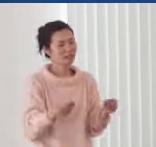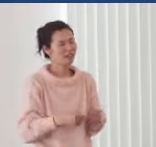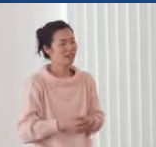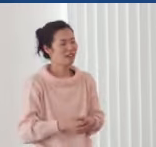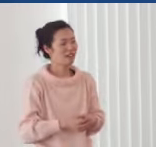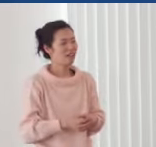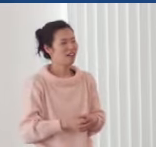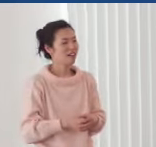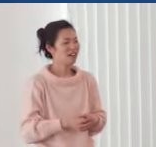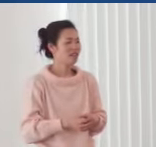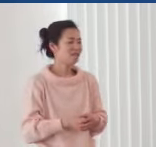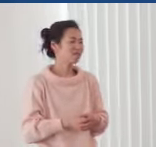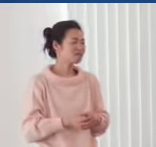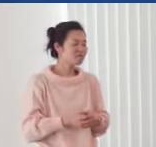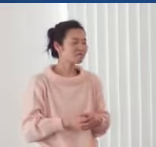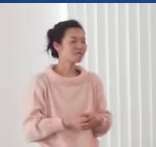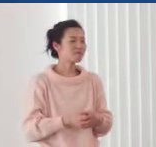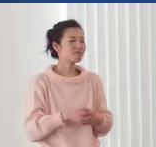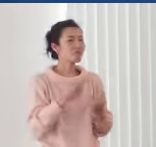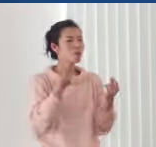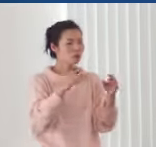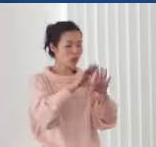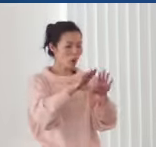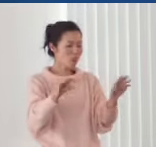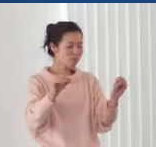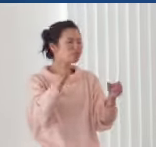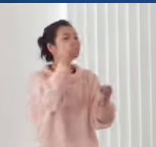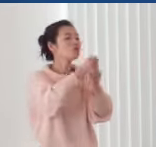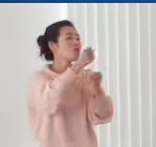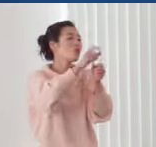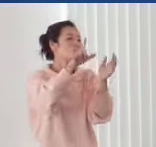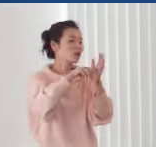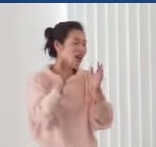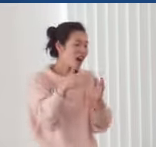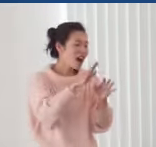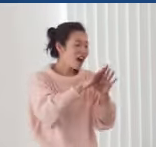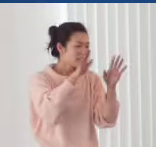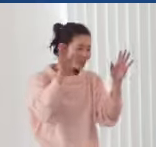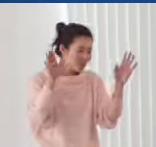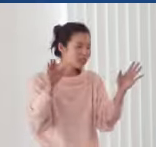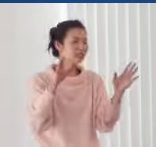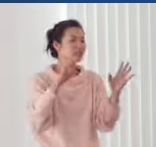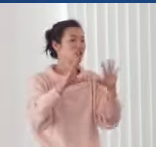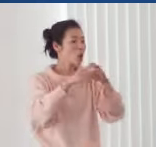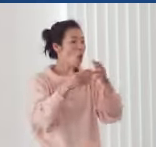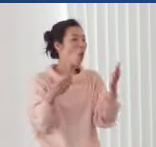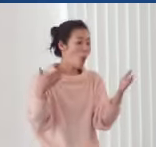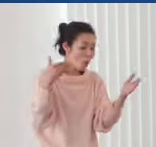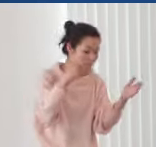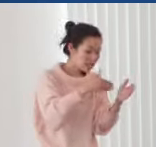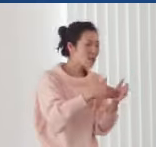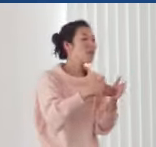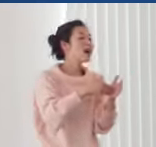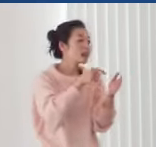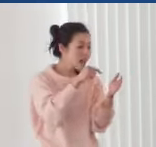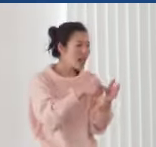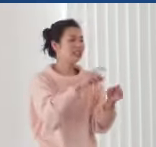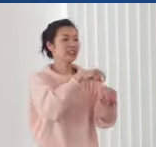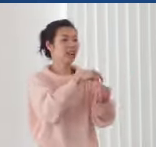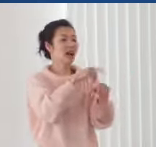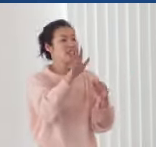ものです。天地創造ともに始まりました。つまりそれはこの世の終わりとともに終わるわけです。